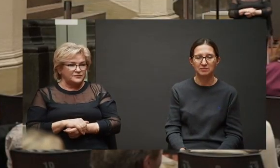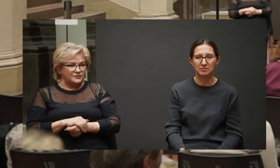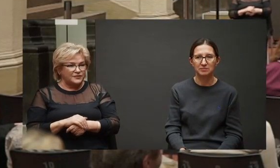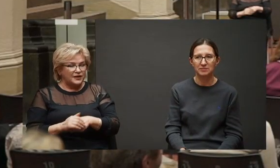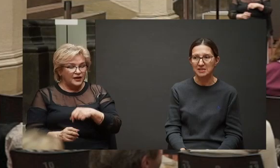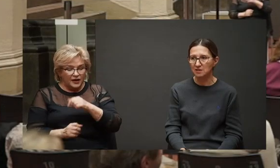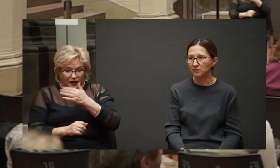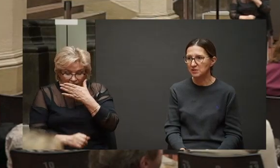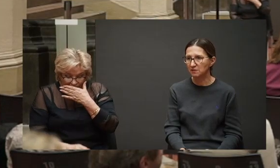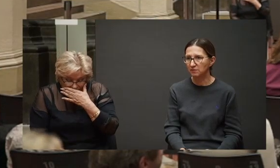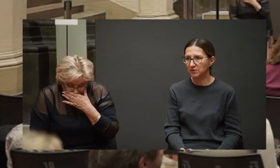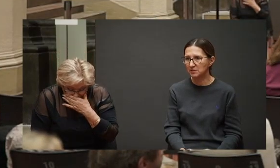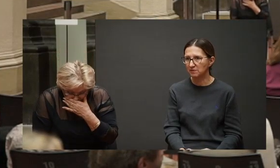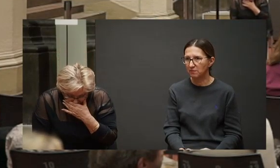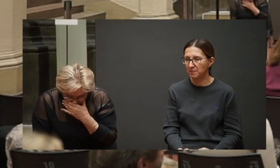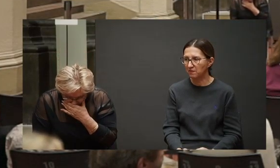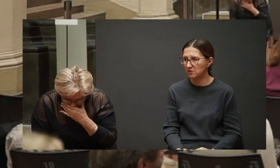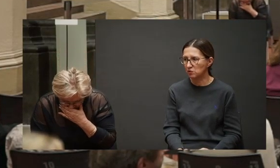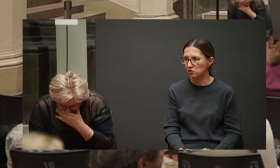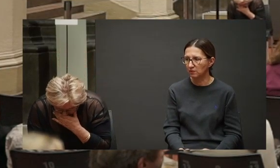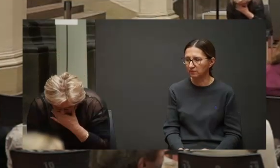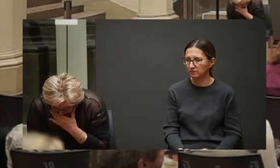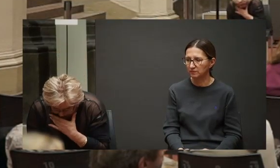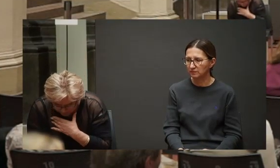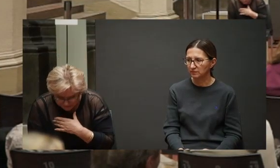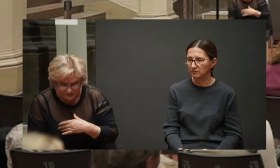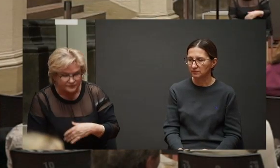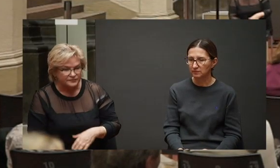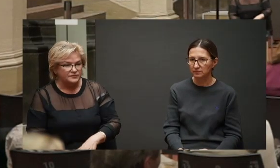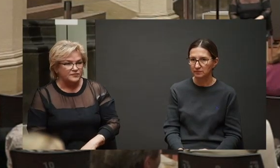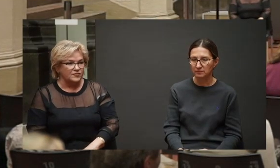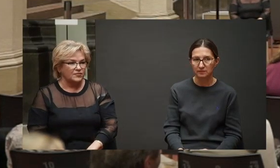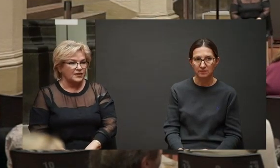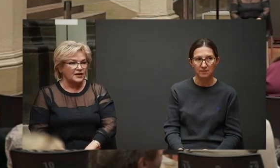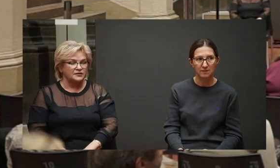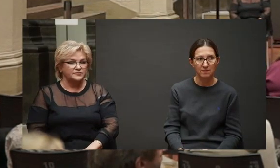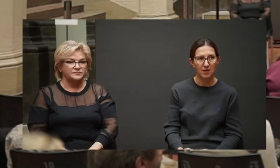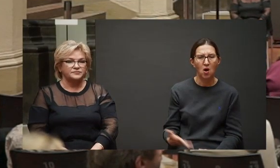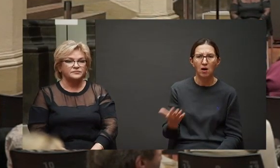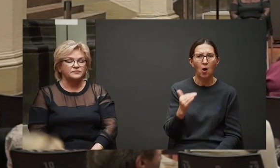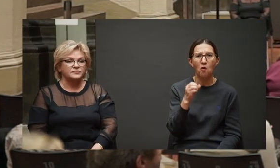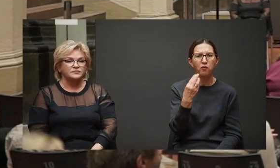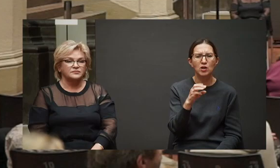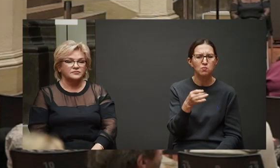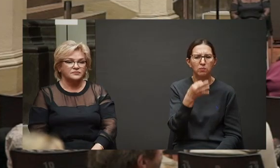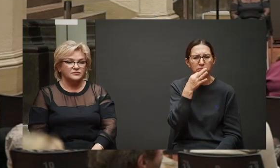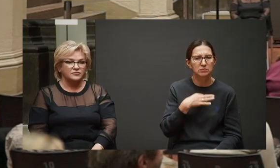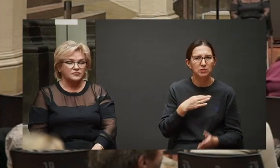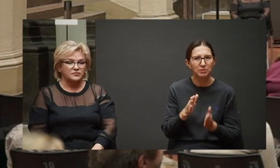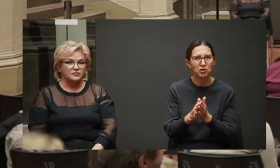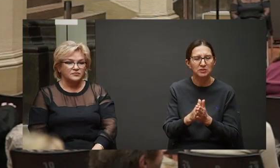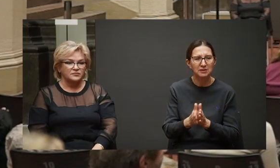Не слышно в микрофон, скажите, пожалуйста. О каком флешмобе идет речь? Напомните, пожалуйста.